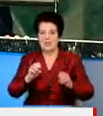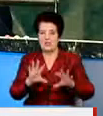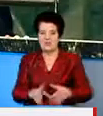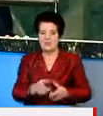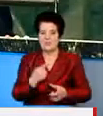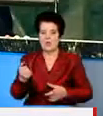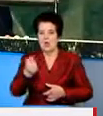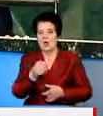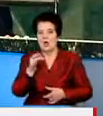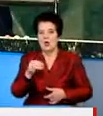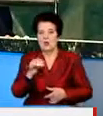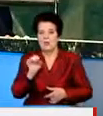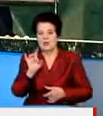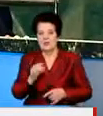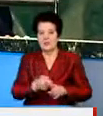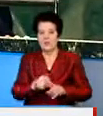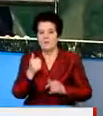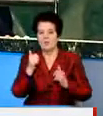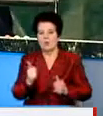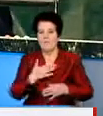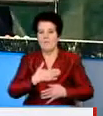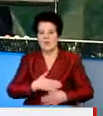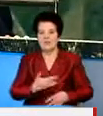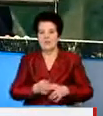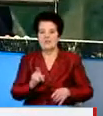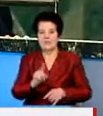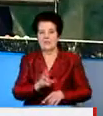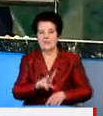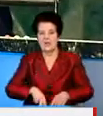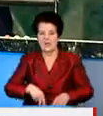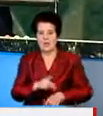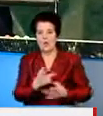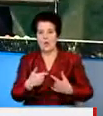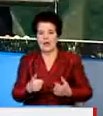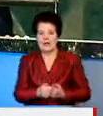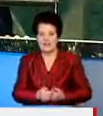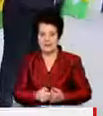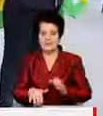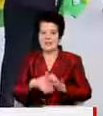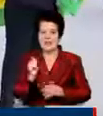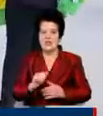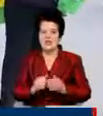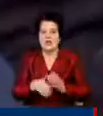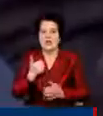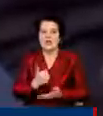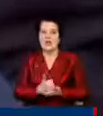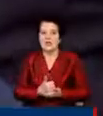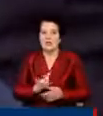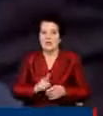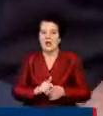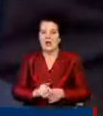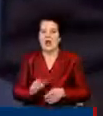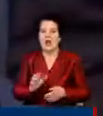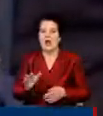de a-l numi pe Robert Mugabe ambasador al bunăvoinței. Anunțul a fost făcut de directorul organizației. Alegerea liderului autoritar din Zimbabwe